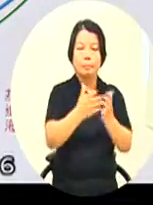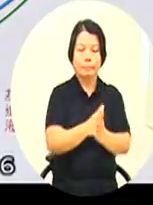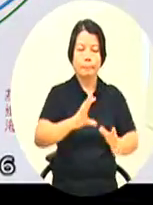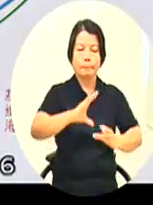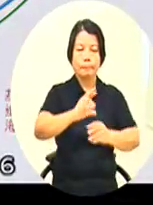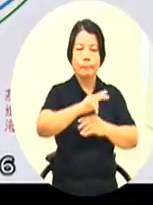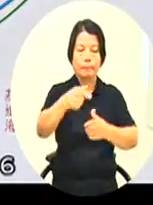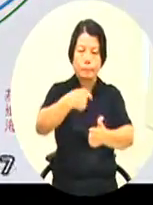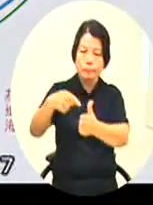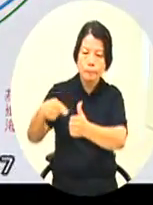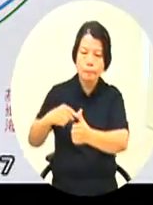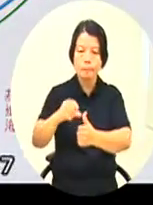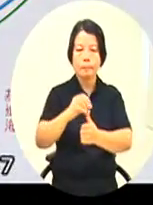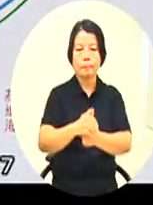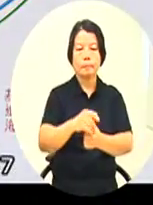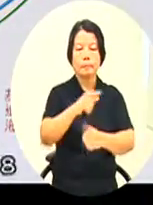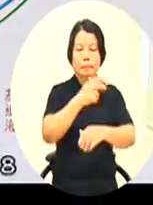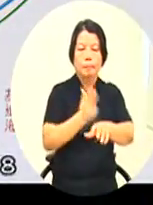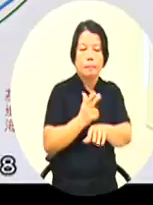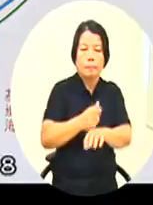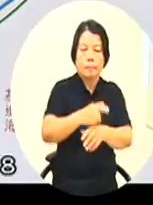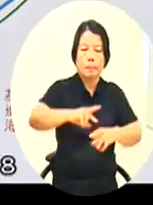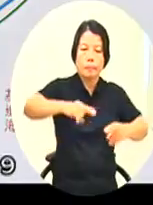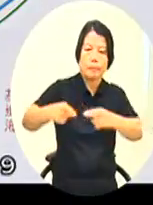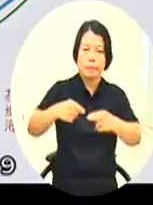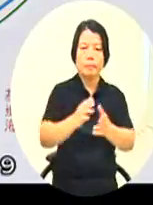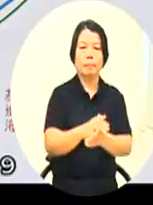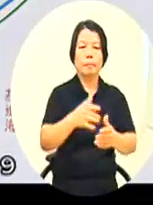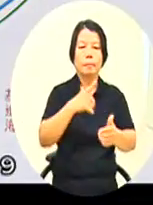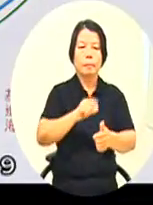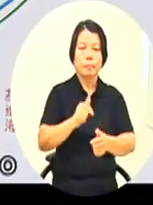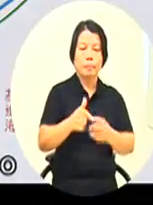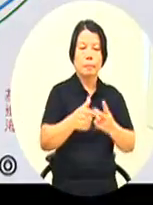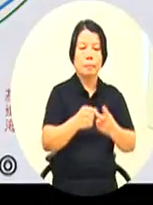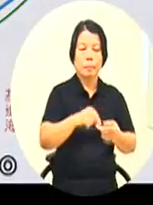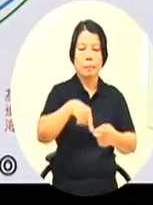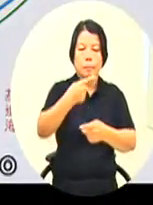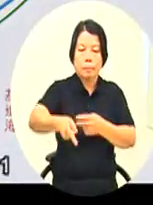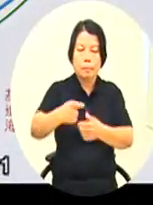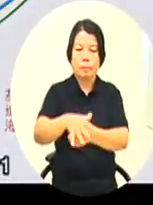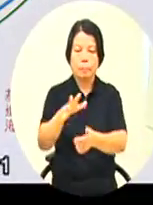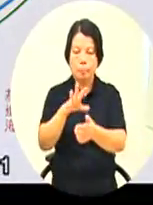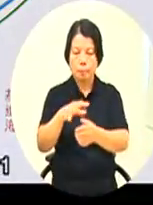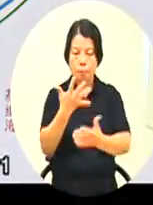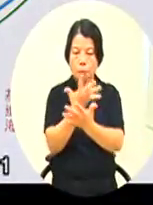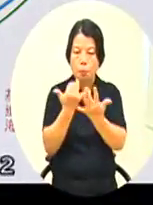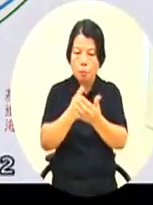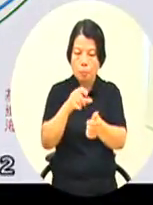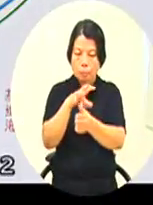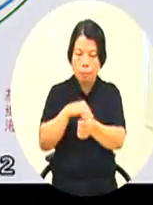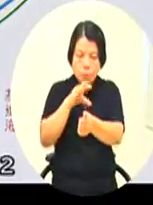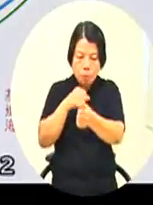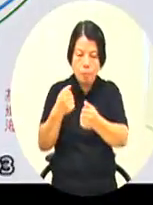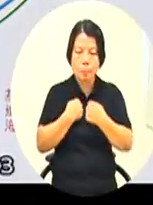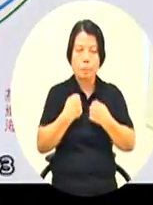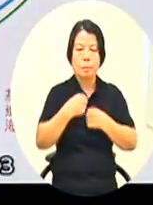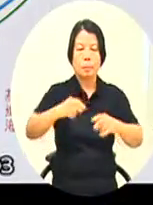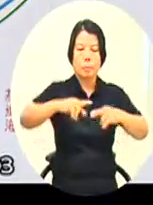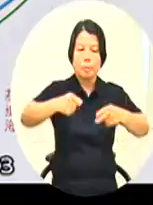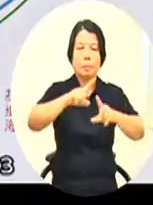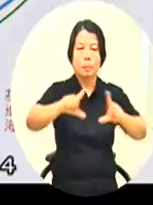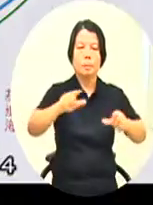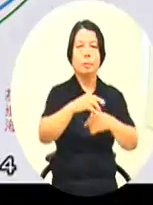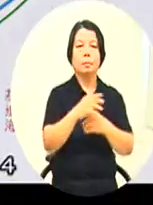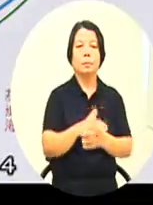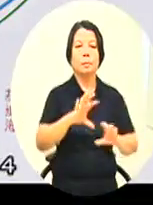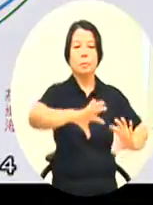变，开始思考从老师本位的思考，开始以学生的学习为主体的本思考，做了这么大的改变哦。所以我们做了